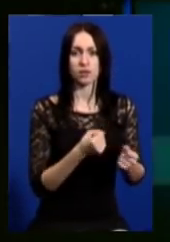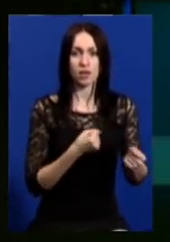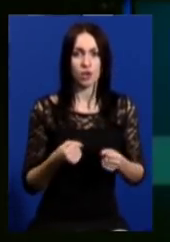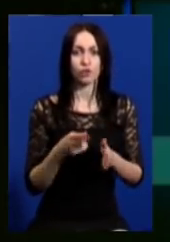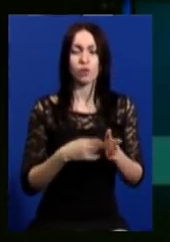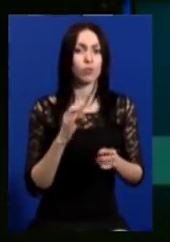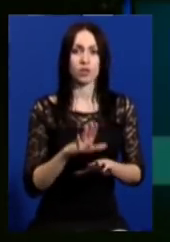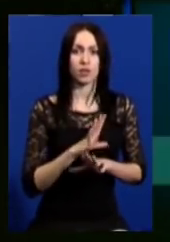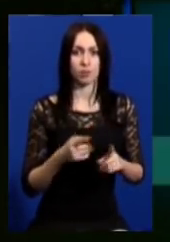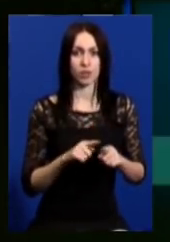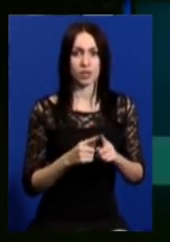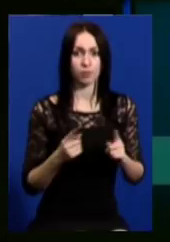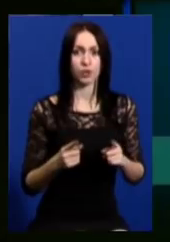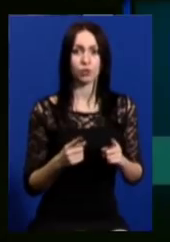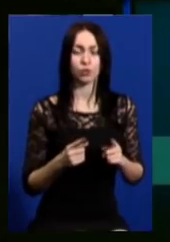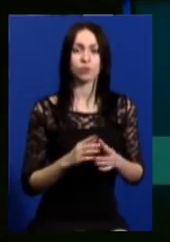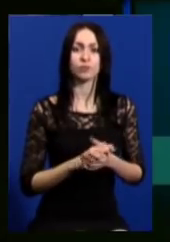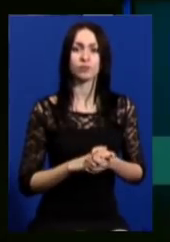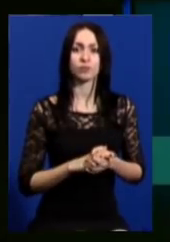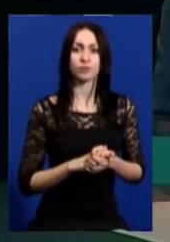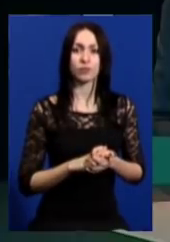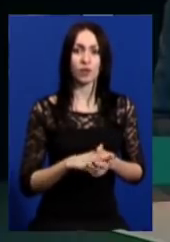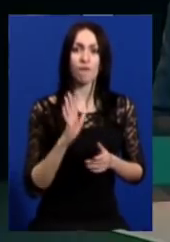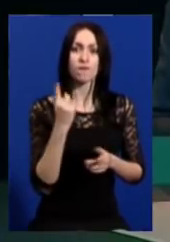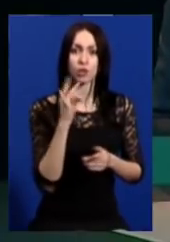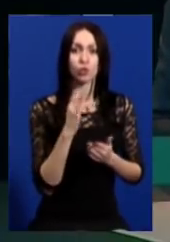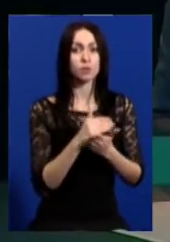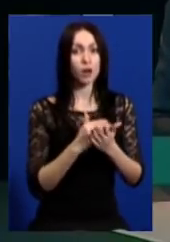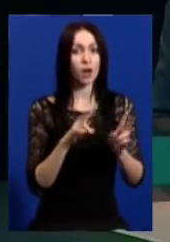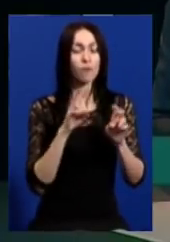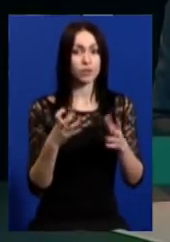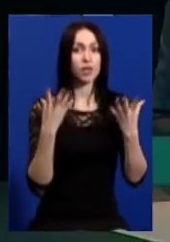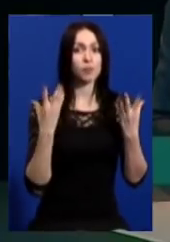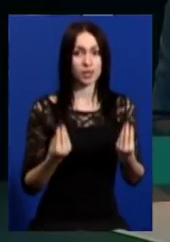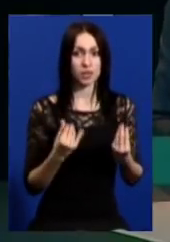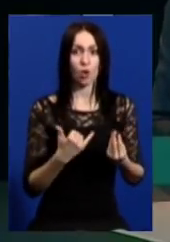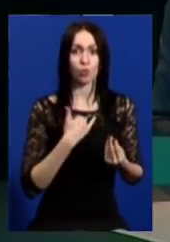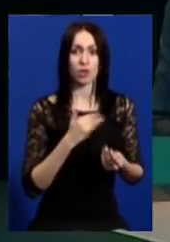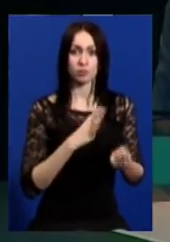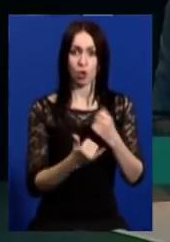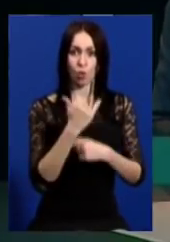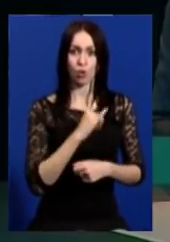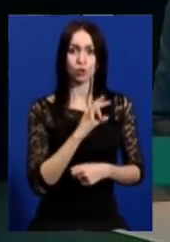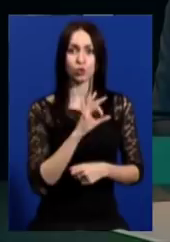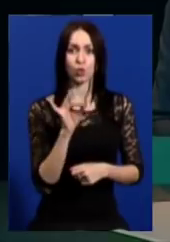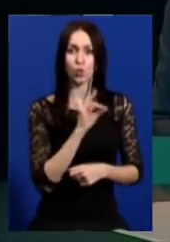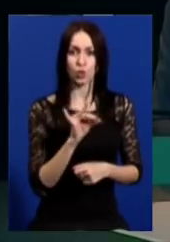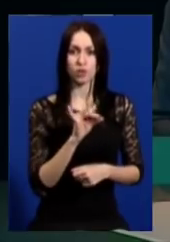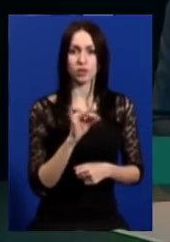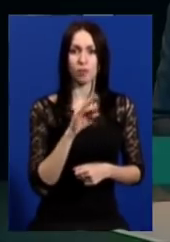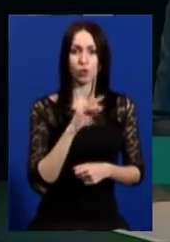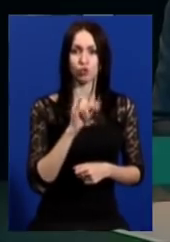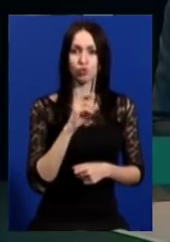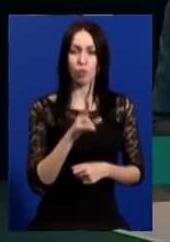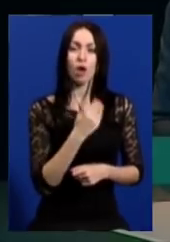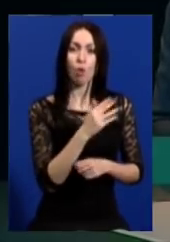не було. Ні, не було. У одній з програм в темі дня у нас гостем був юрист Роман Чумак, і він